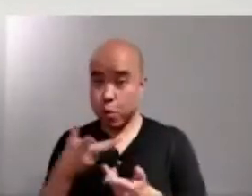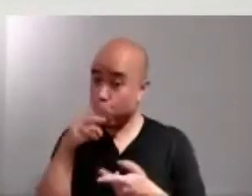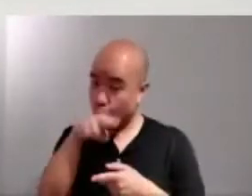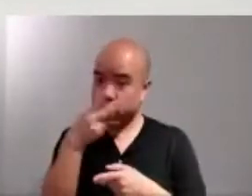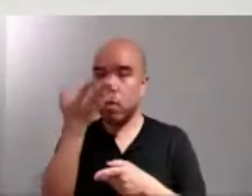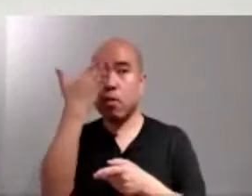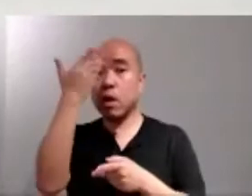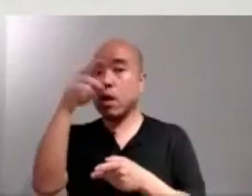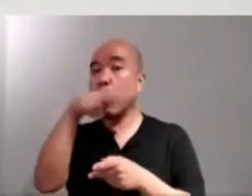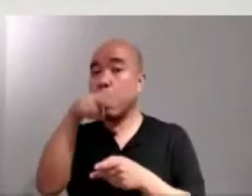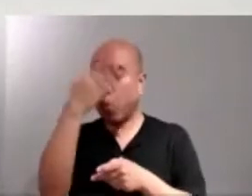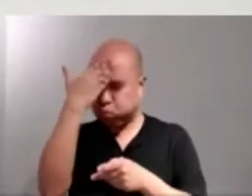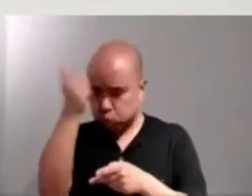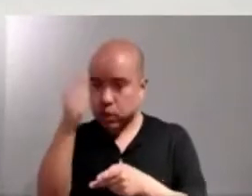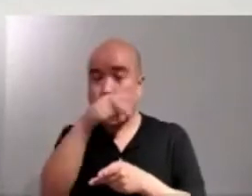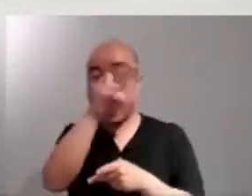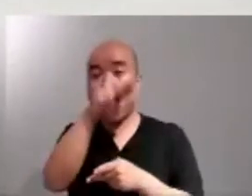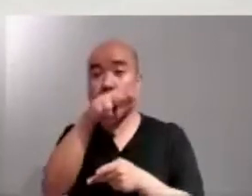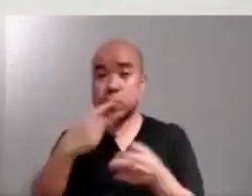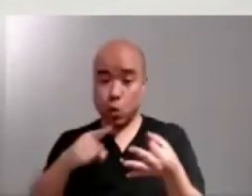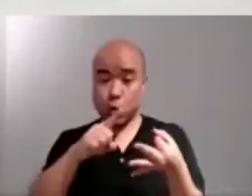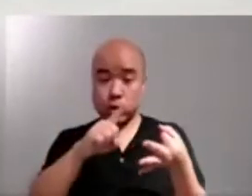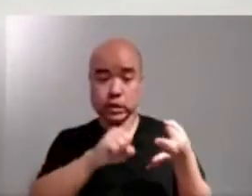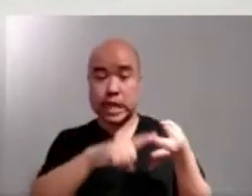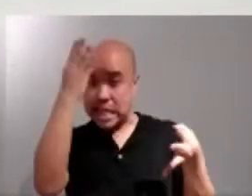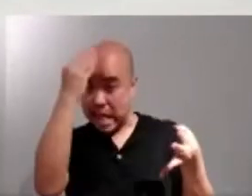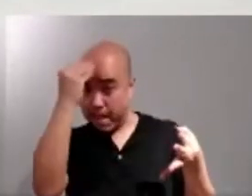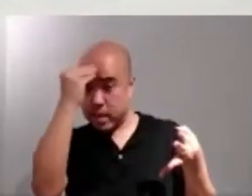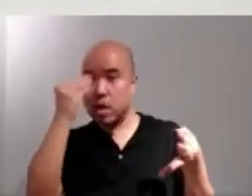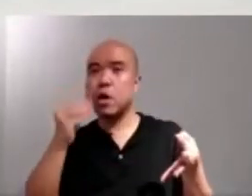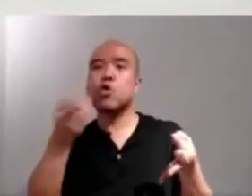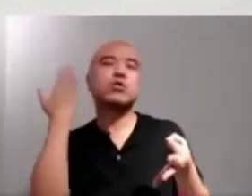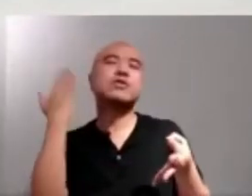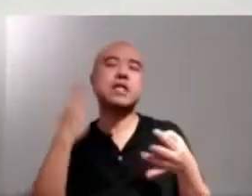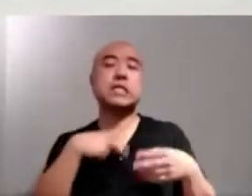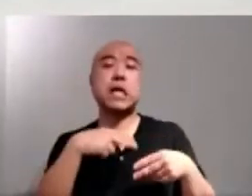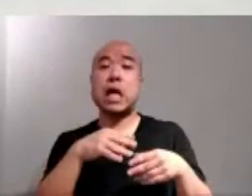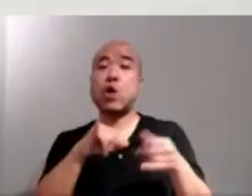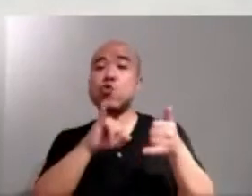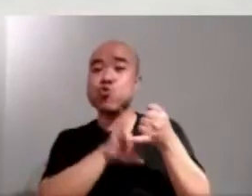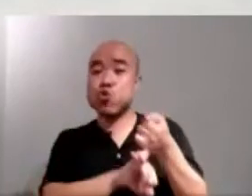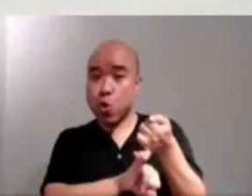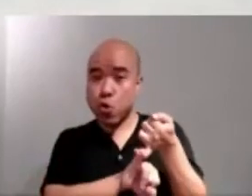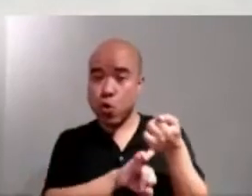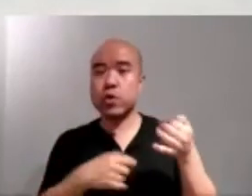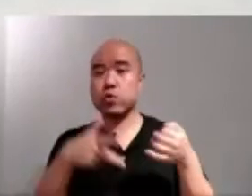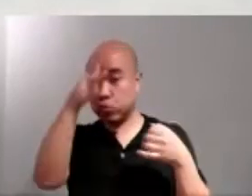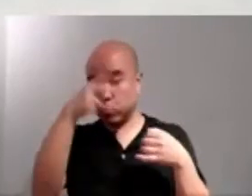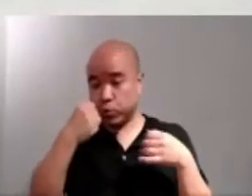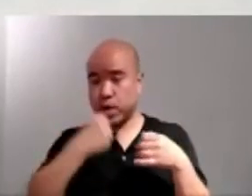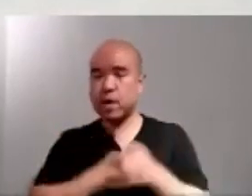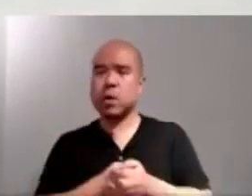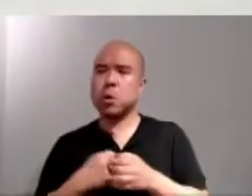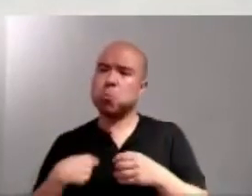嘅上海书记。咁嗰阵时咧，对我嚟讲咧，其实只不过好似一个 event 咁嘅啫。直至